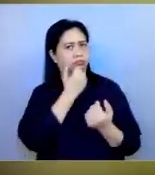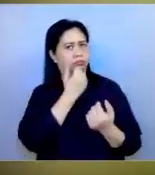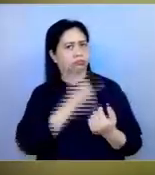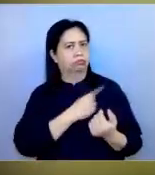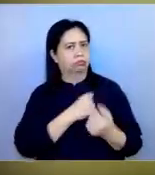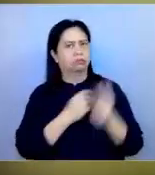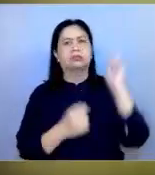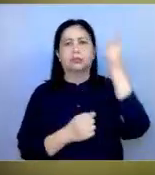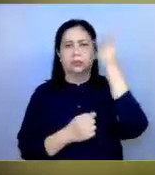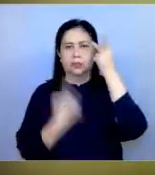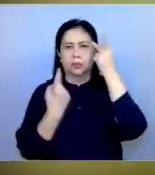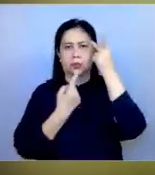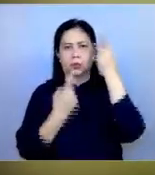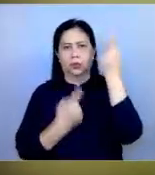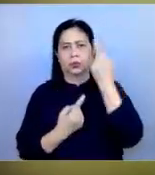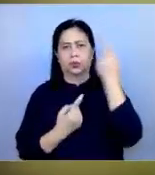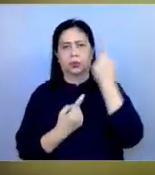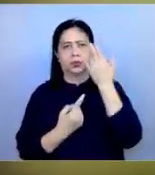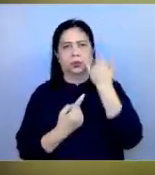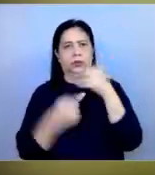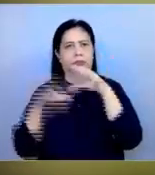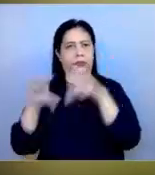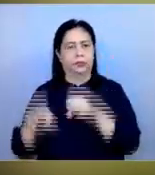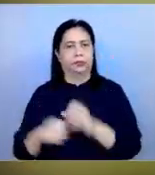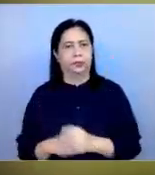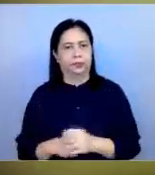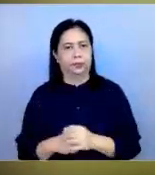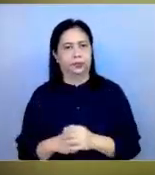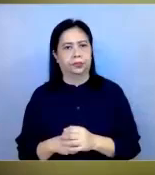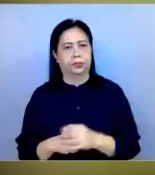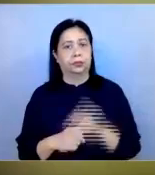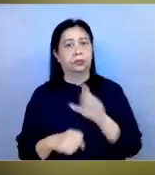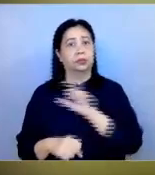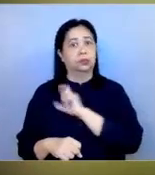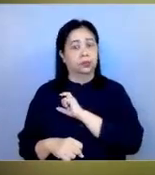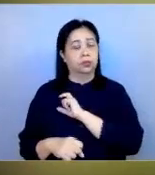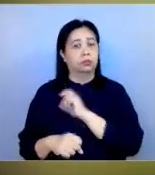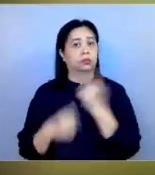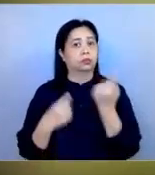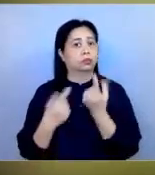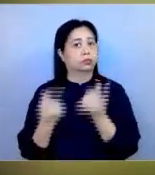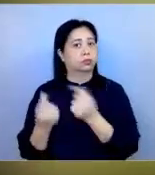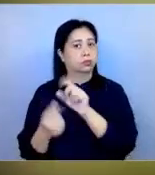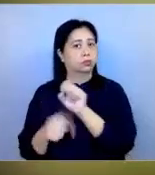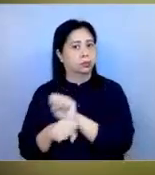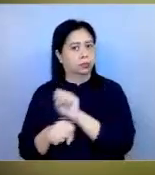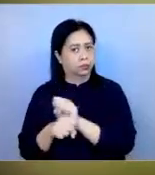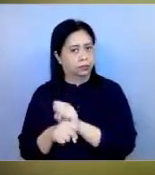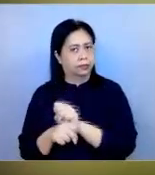ang pagkakadakip sa kanya. The police naman is just doing their job, but it's really